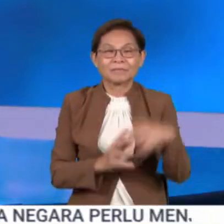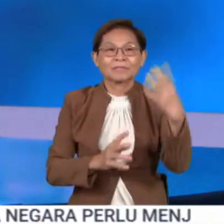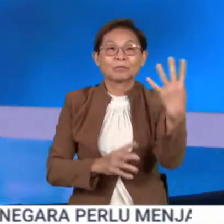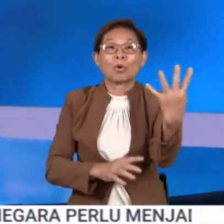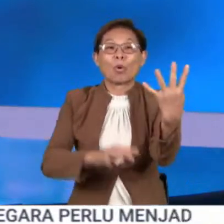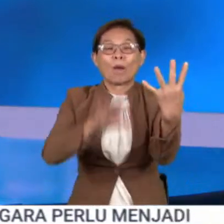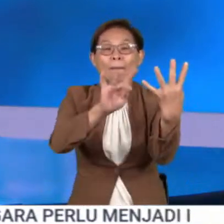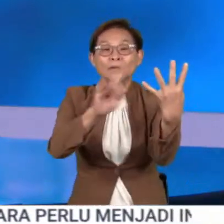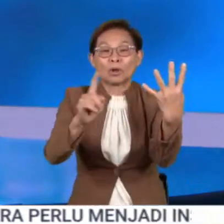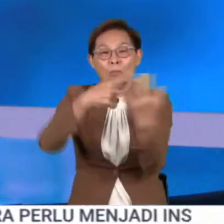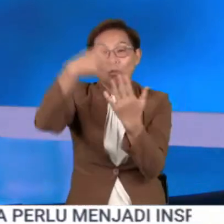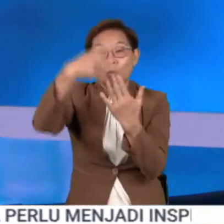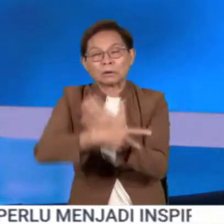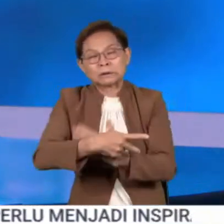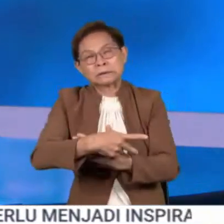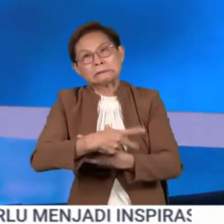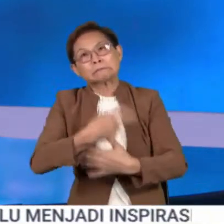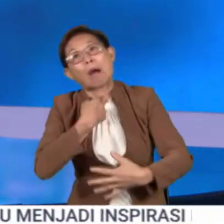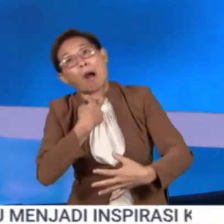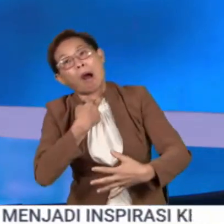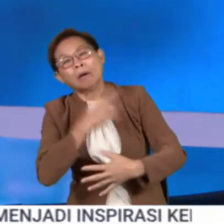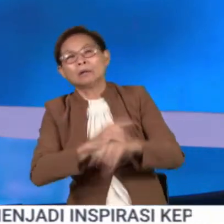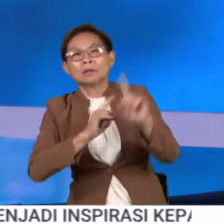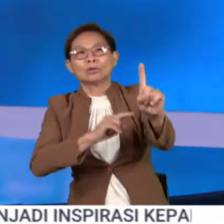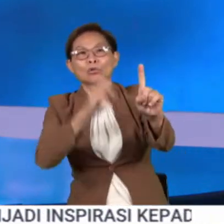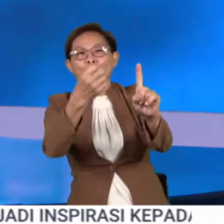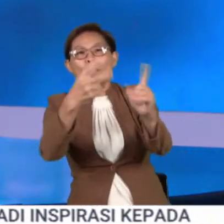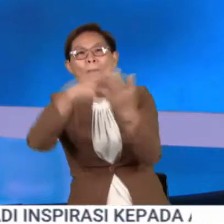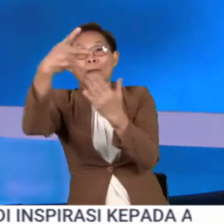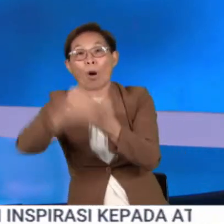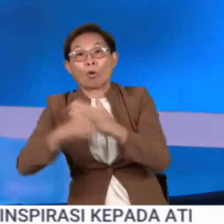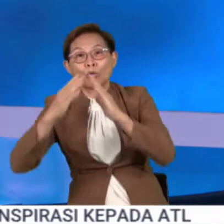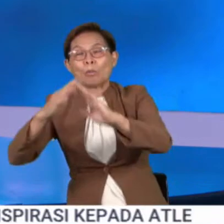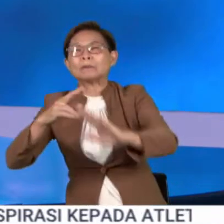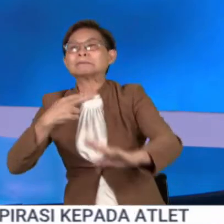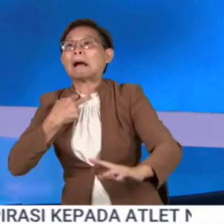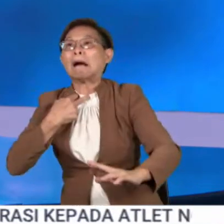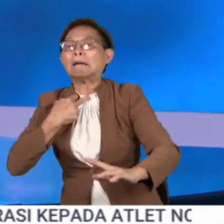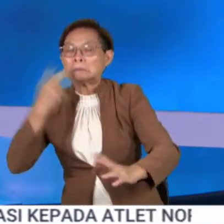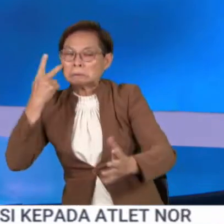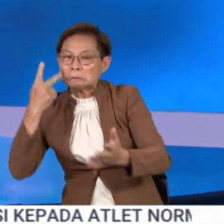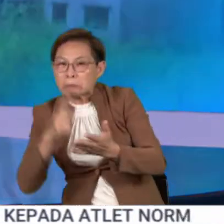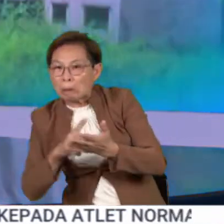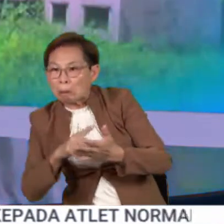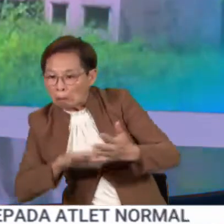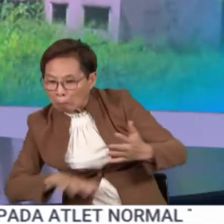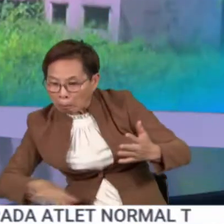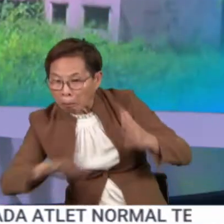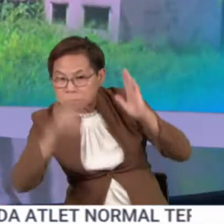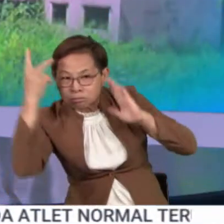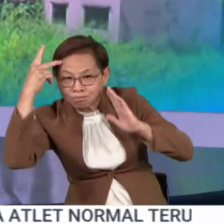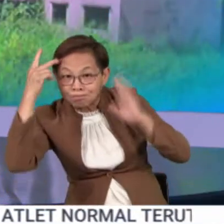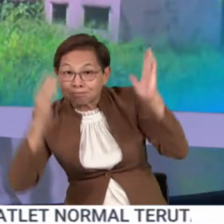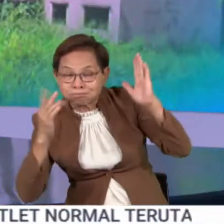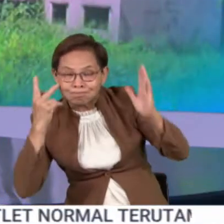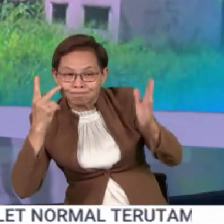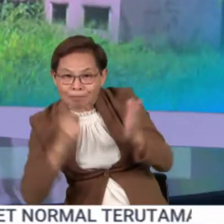481 Project sakit dan 112 Project Perumahan terbengkalai dikenal pasti di srontalo